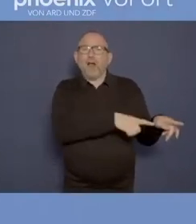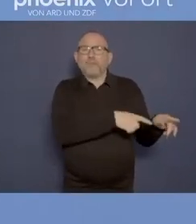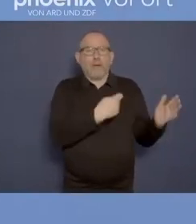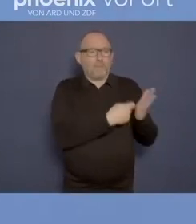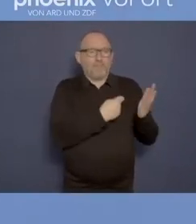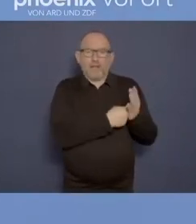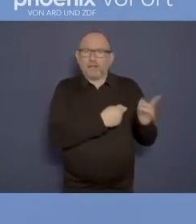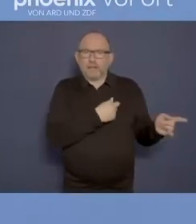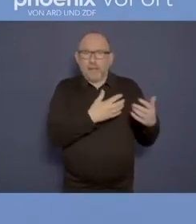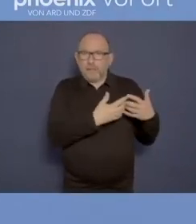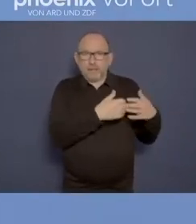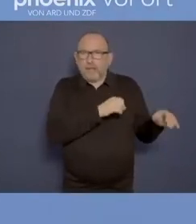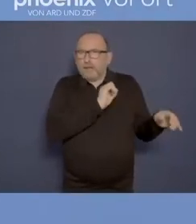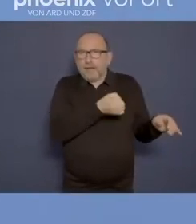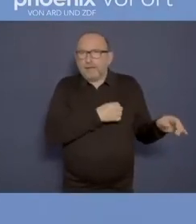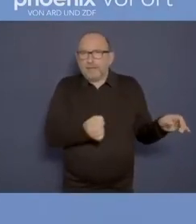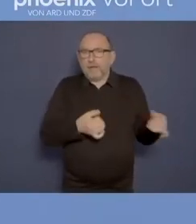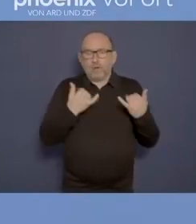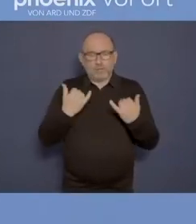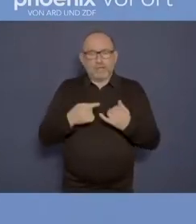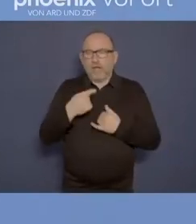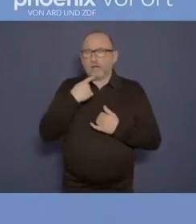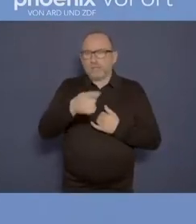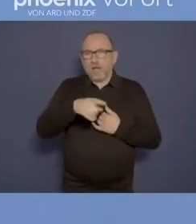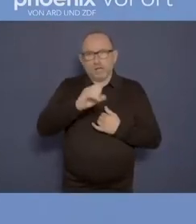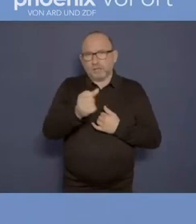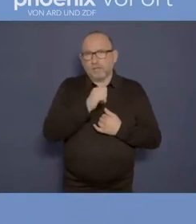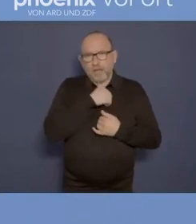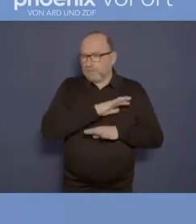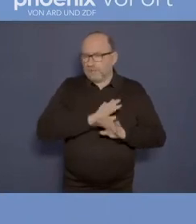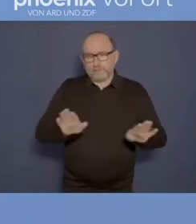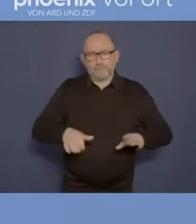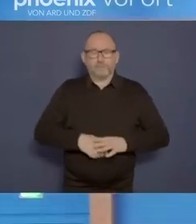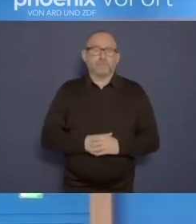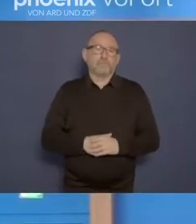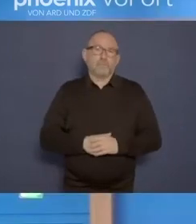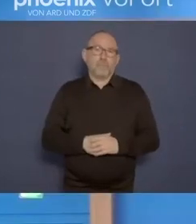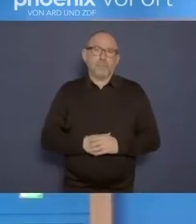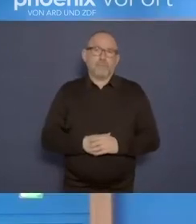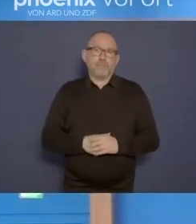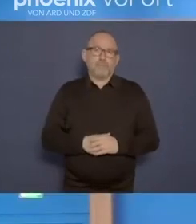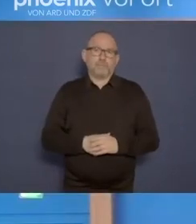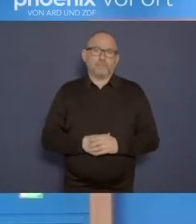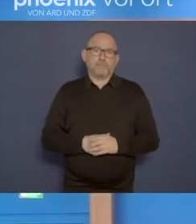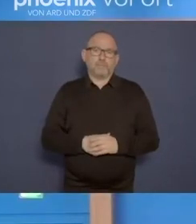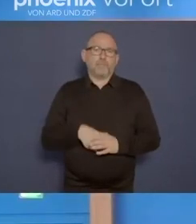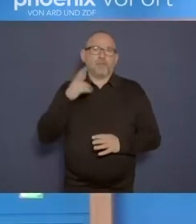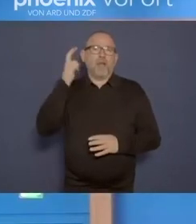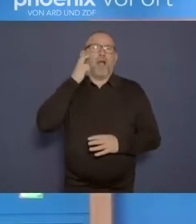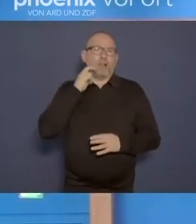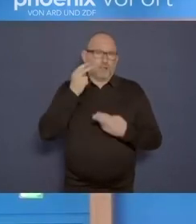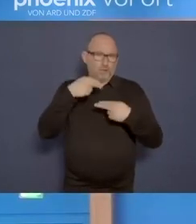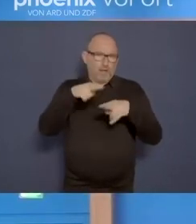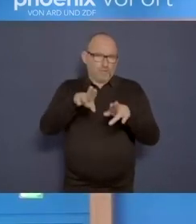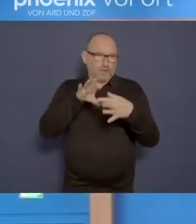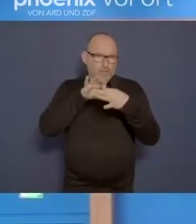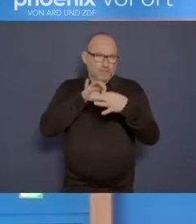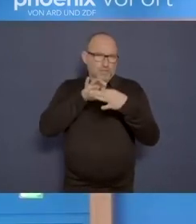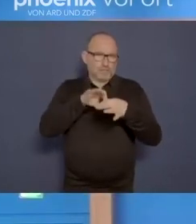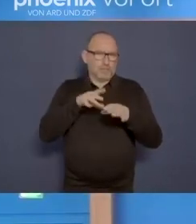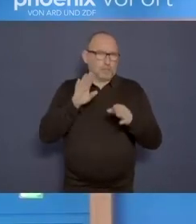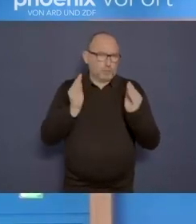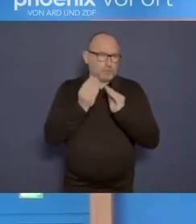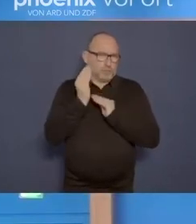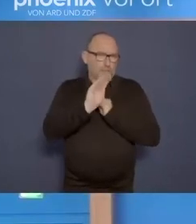und werde mich dazu jetzt auch nicht äußern können. Ja, ich will nur das, was Sie gerade eben sagten, vielleicht noch einen